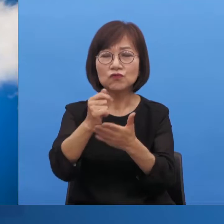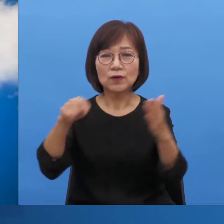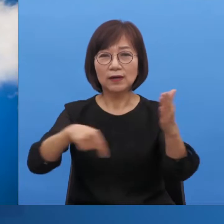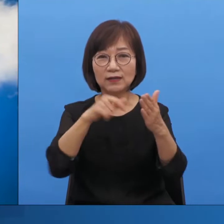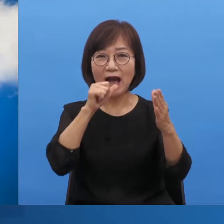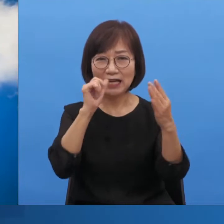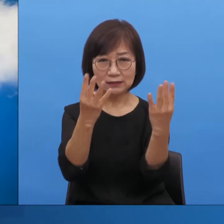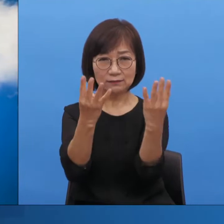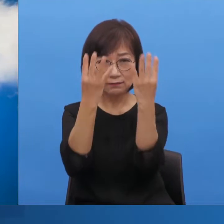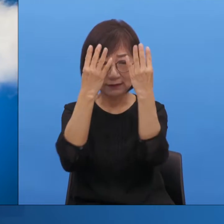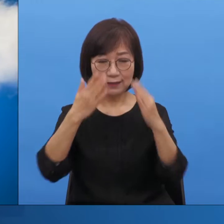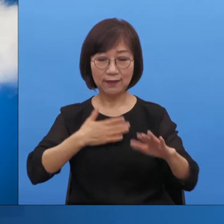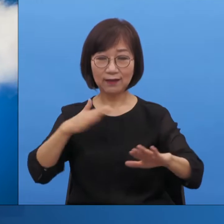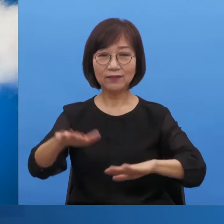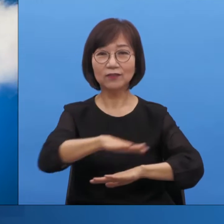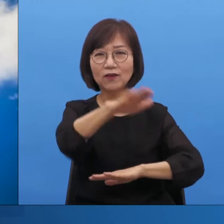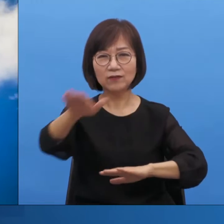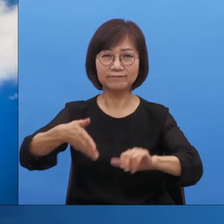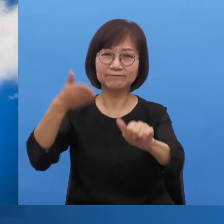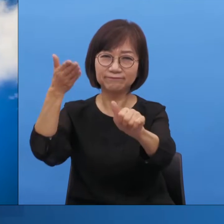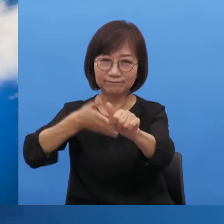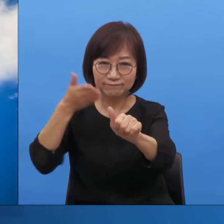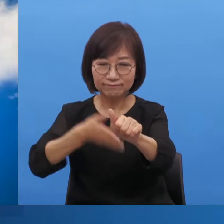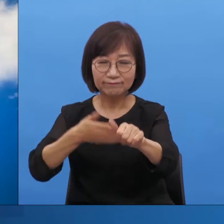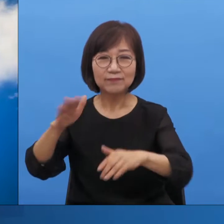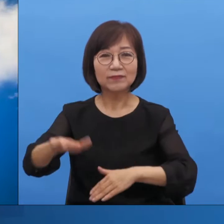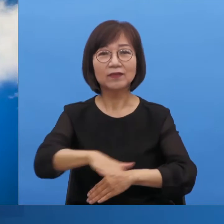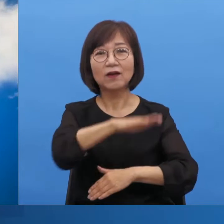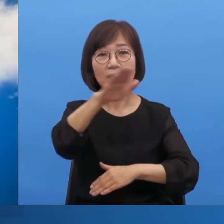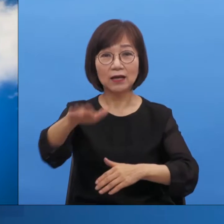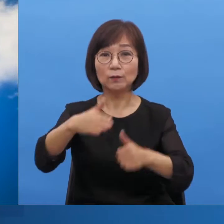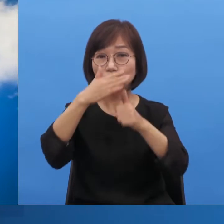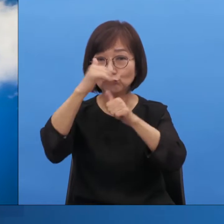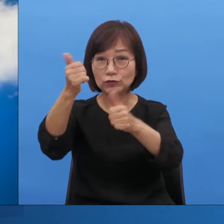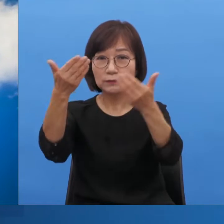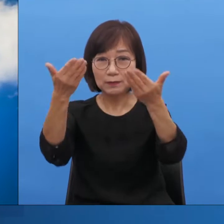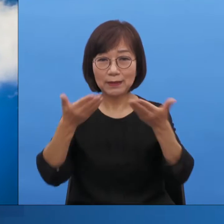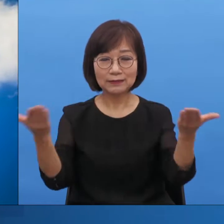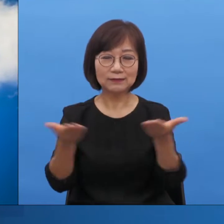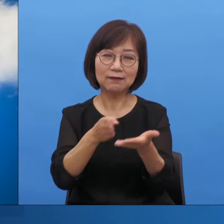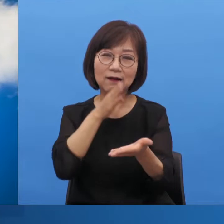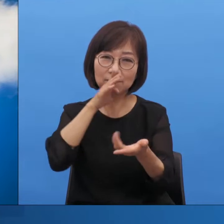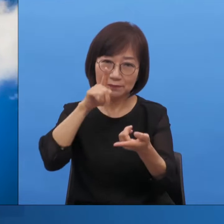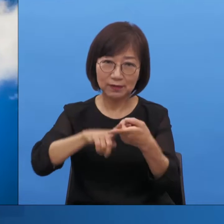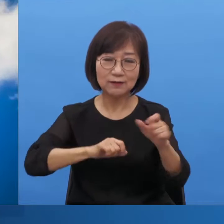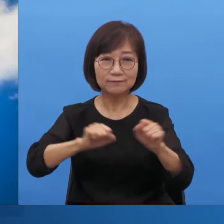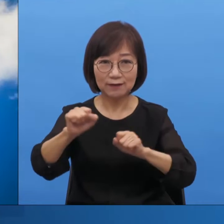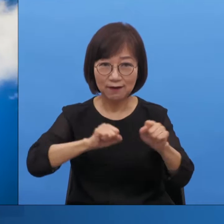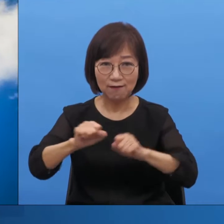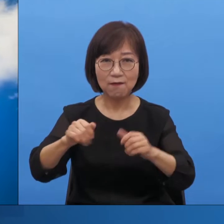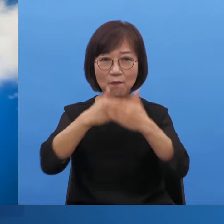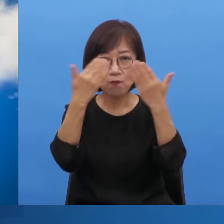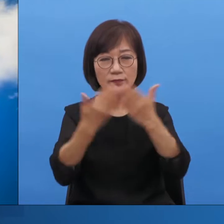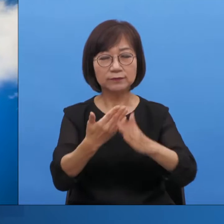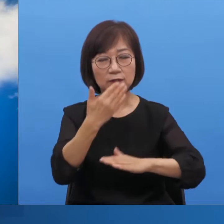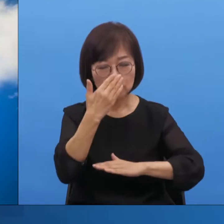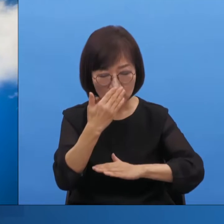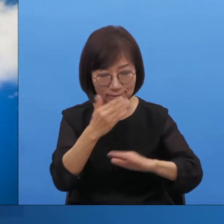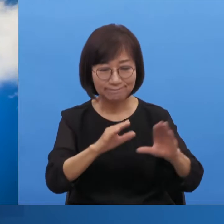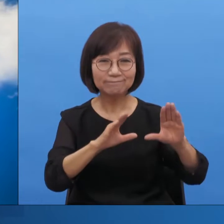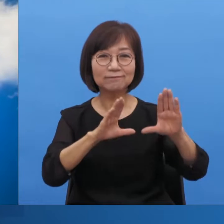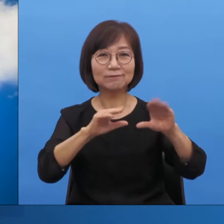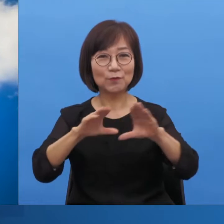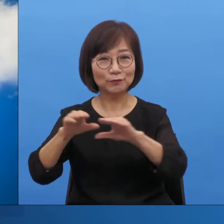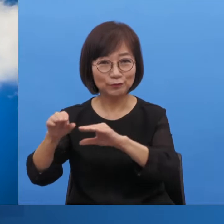안에서 갇힌 내가 너희를 권하노니 너희가 부르심을 받은 일을 합당하게 행하여 모든